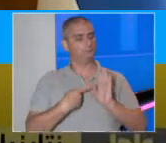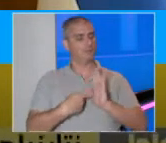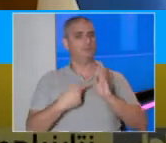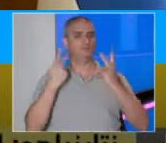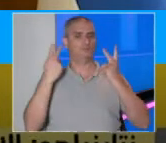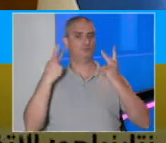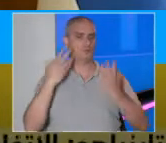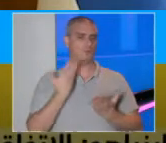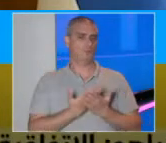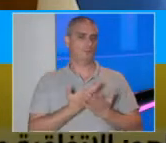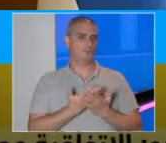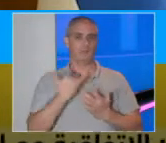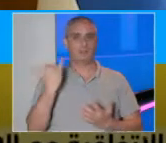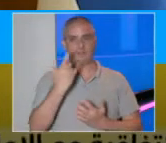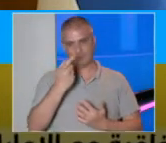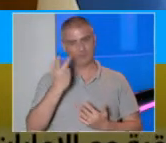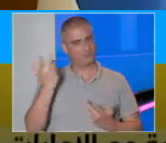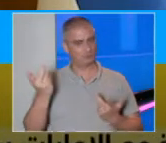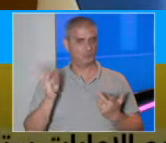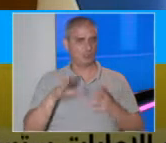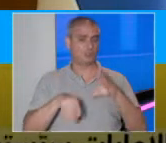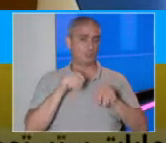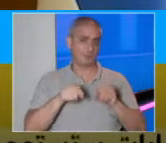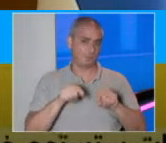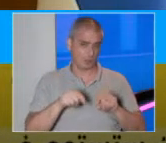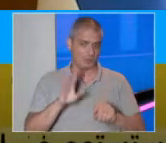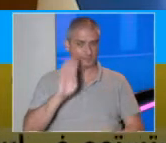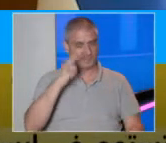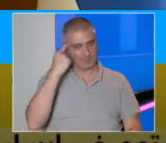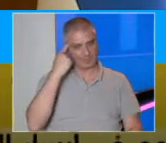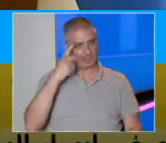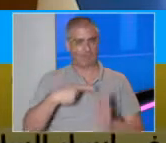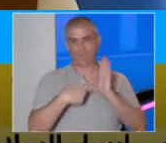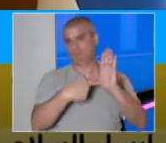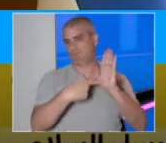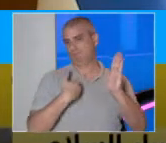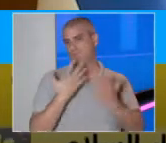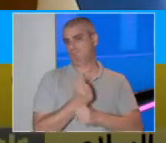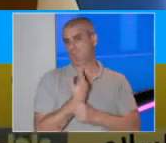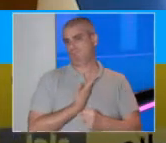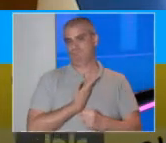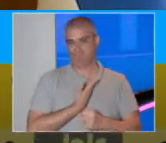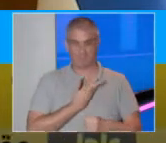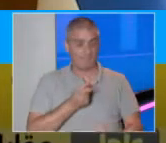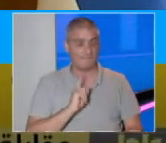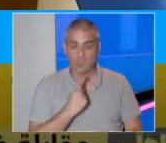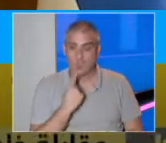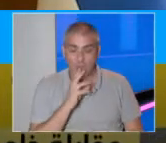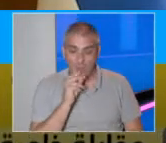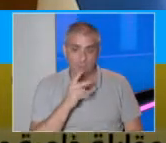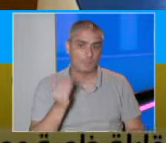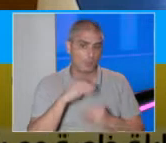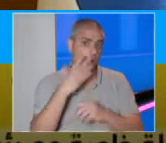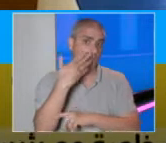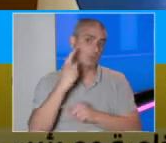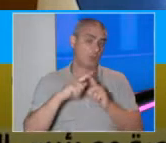משמעותי בכיס, בכל רגע שבו תצוץ מערכת הבחירות, ונתניהו ידע לנופף בו, די בצדק צריך לומר, ועוד לא דיברנו על מדינות אחרות,